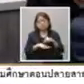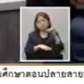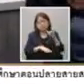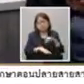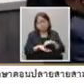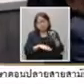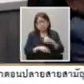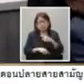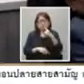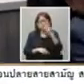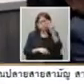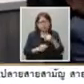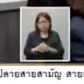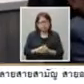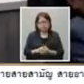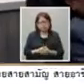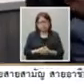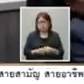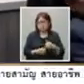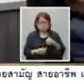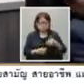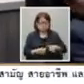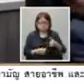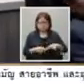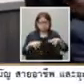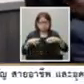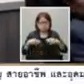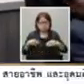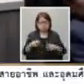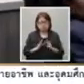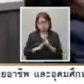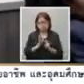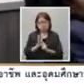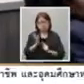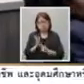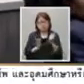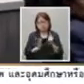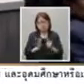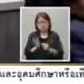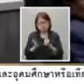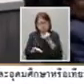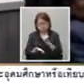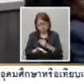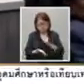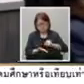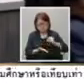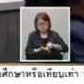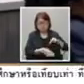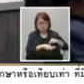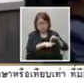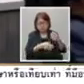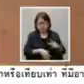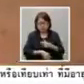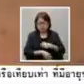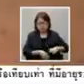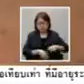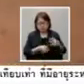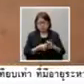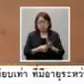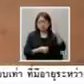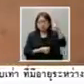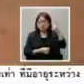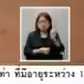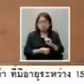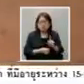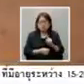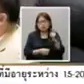ตรีผมไม่เห็นด้วยกฎหมายมันเริ่มจากวันนั้นแล้วครับ คุณปวีณาประท้วงเรื่องอะไร